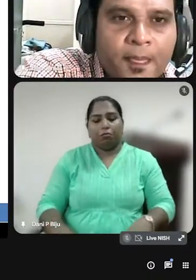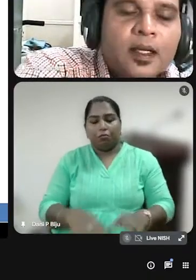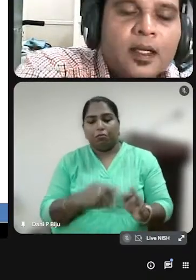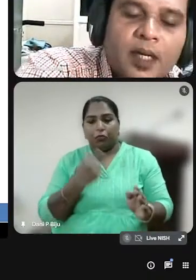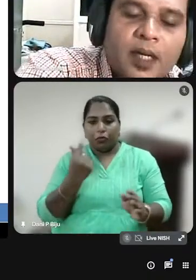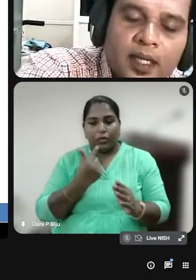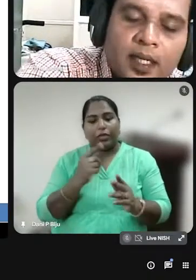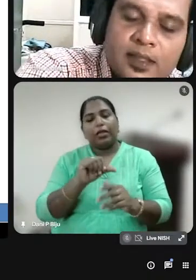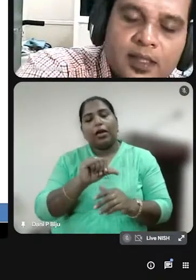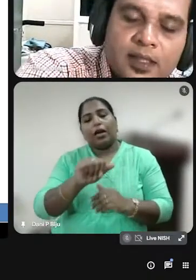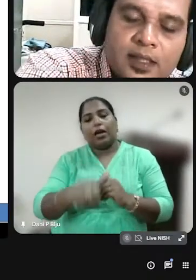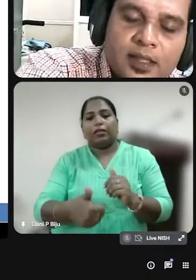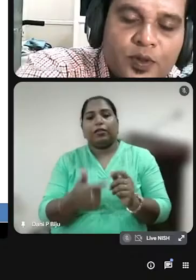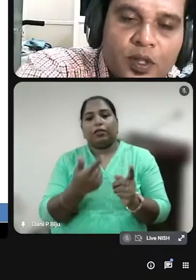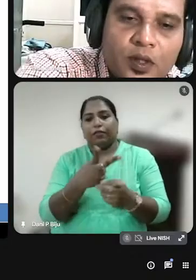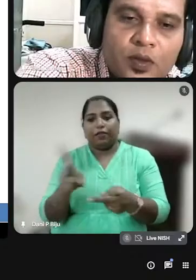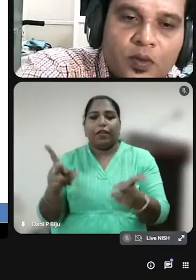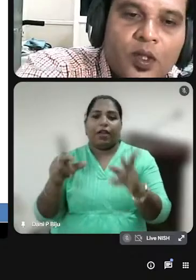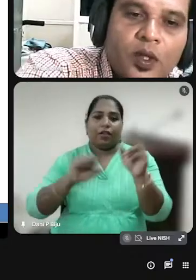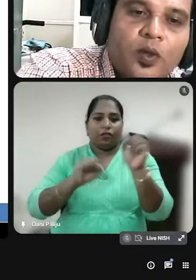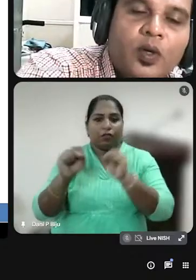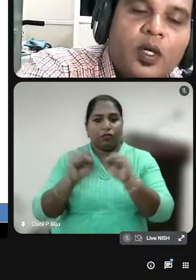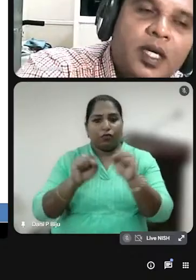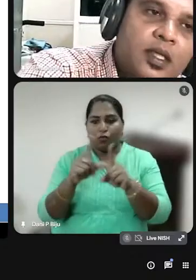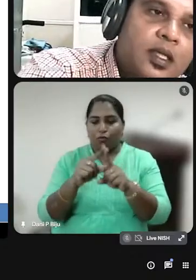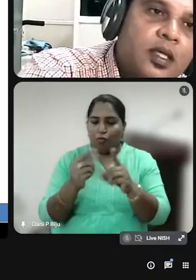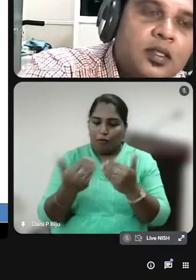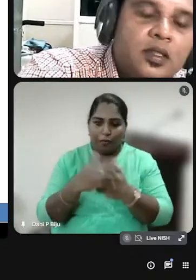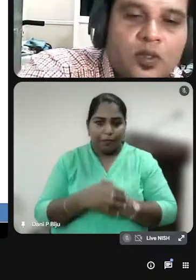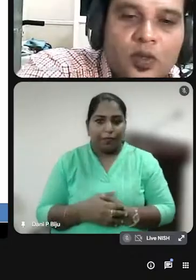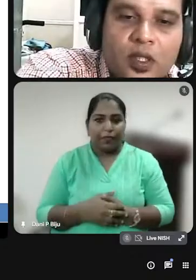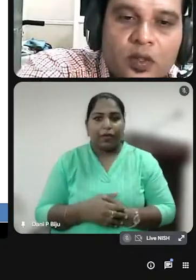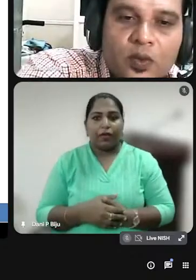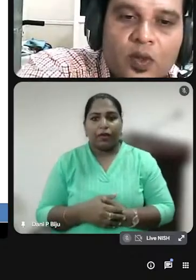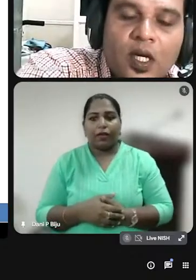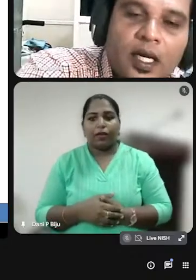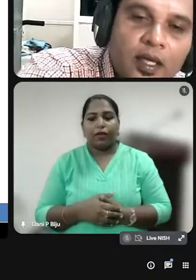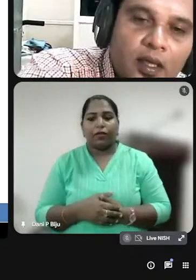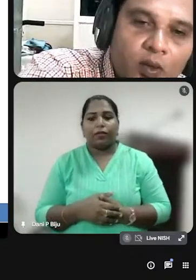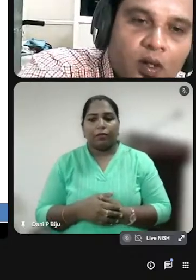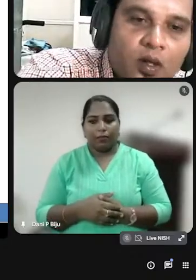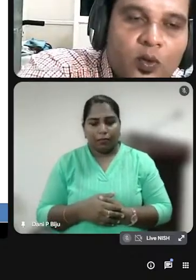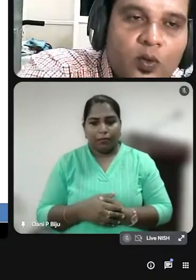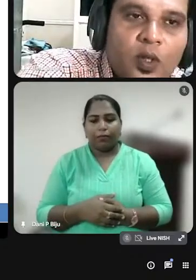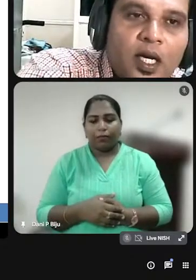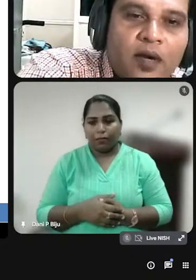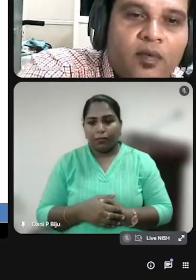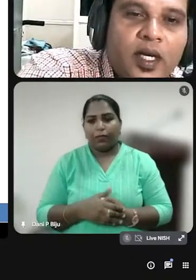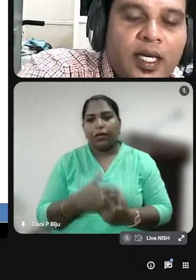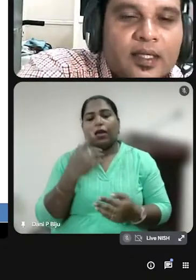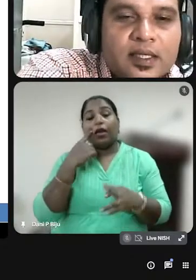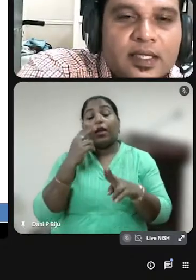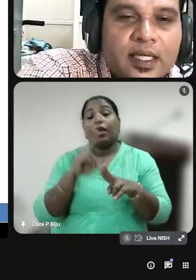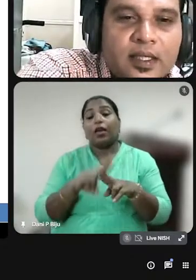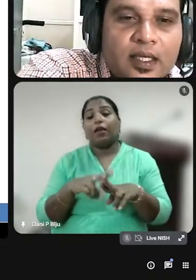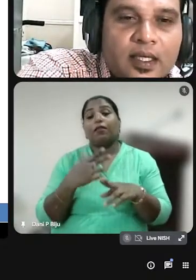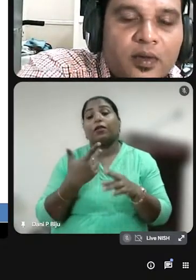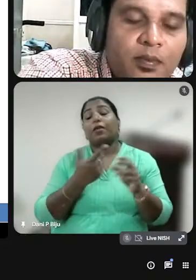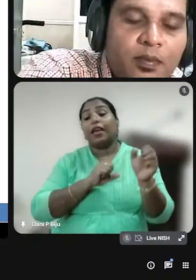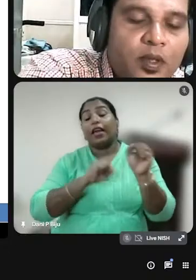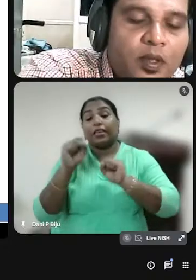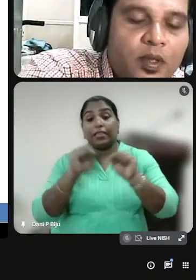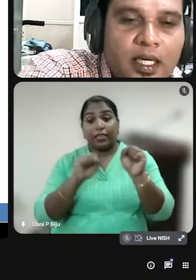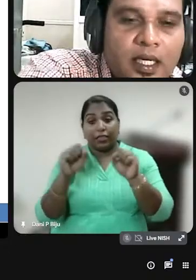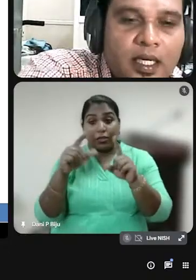കാര്യം. നമ്മൾ ആരെങ്കിലും എക്സസൈസ് ചെയ്യിപ്പിച്ചുകൊണ്ടിരിക്കുന്നു, രോഗി മറ്റെന്തെങ്കിലും ചെയ്യിപ്പിച്ചുകൊണ്ടിരിക്കുന്നു, അല്ലെങ്കിൽ ഉറങ്ങുന്നു, അവിടെ എക്സസൈസിന്റെ